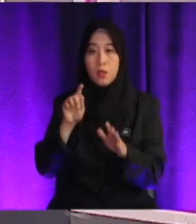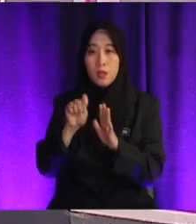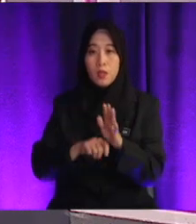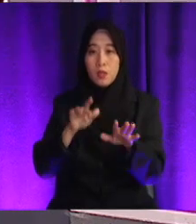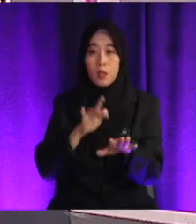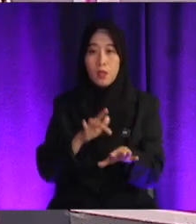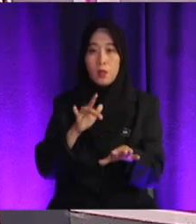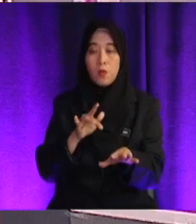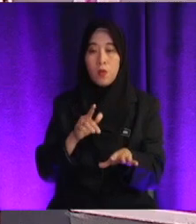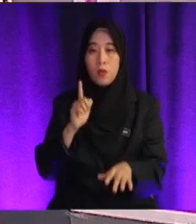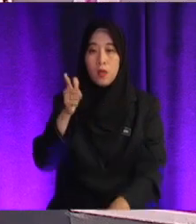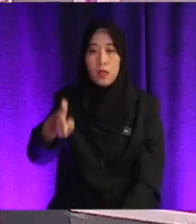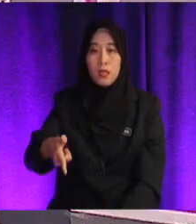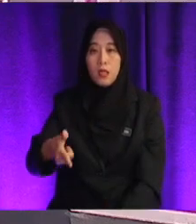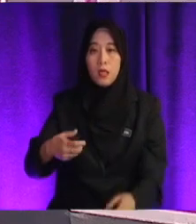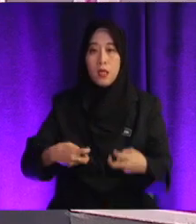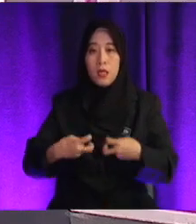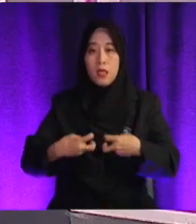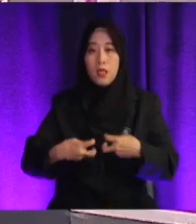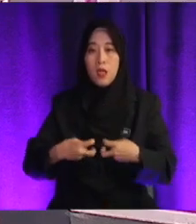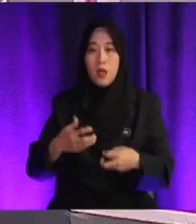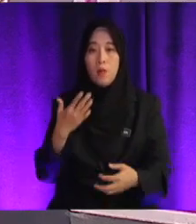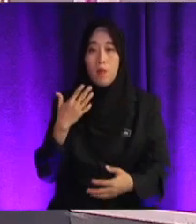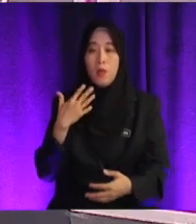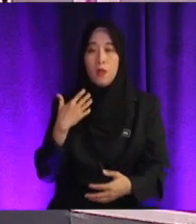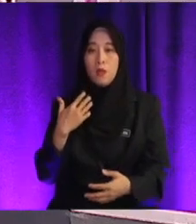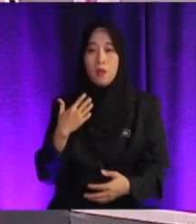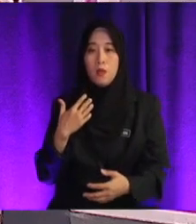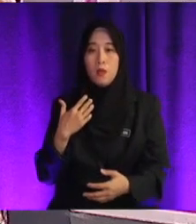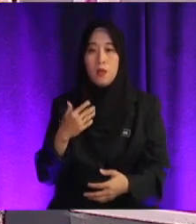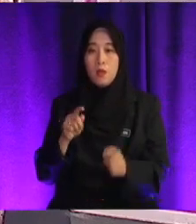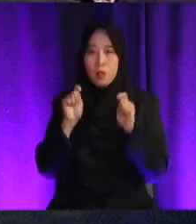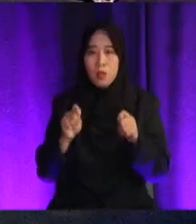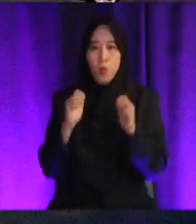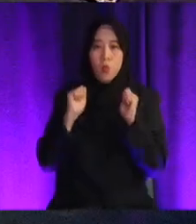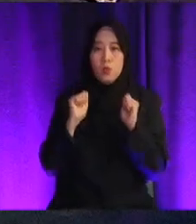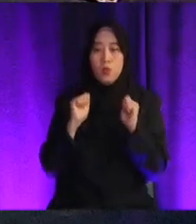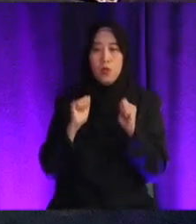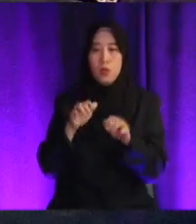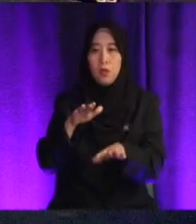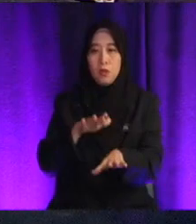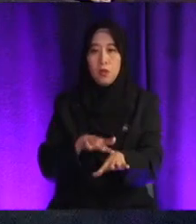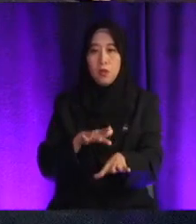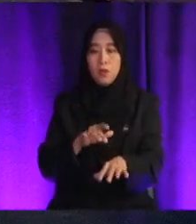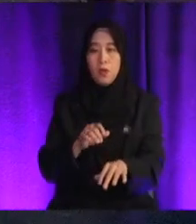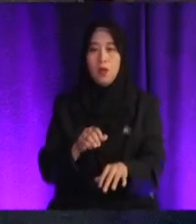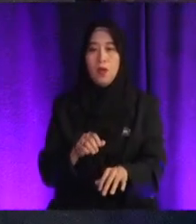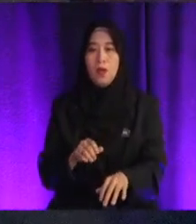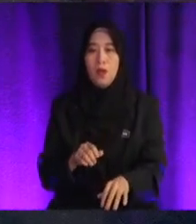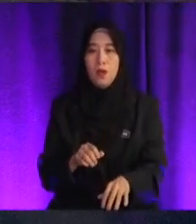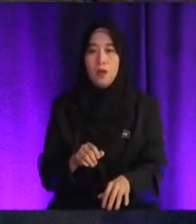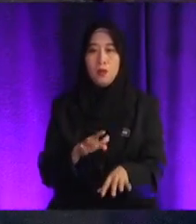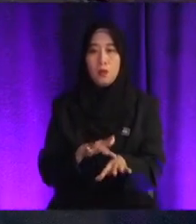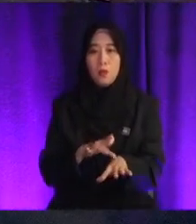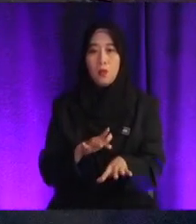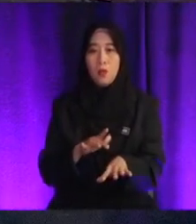cerek elektrik yang panas. Akmal macam okey, steady. Macam tu ke atau aduh opocot? Macam mana? Saya yang opocot tu cikgu. Okey. Kalau yang